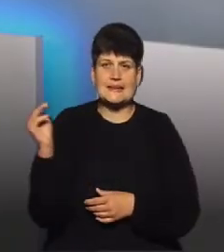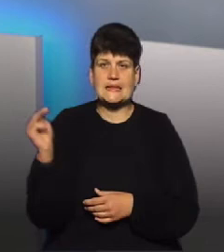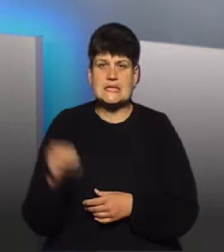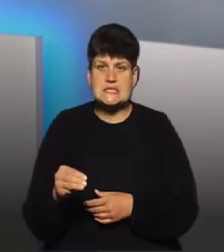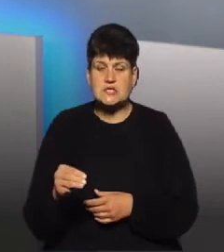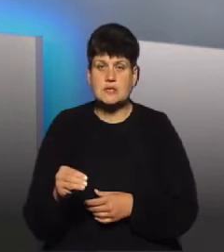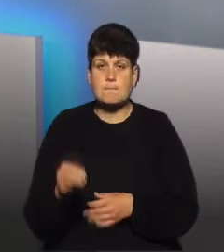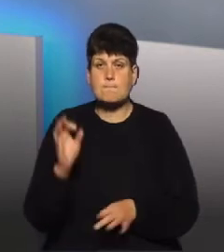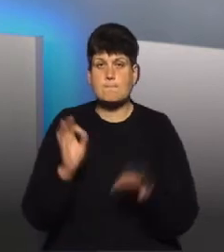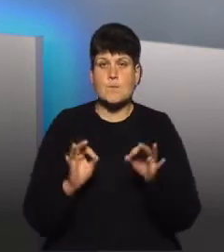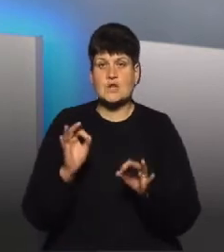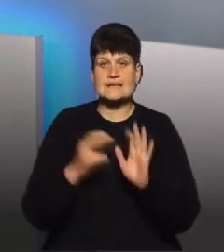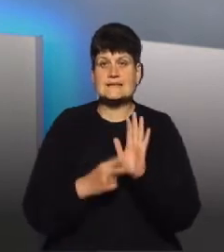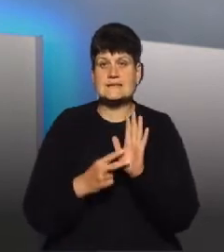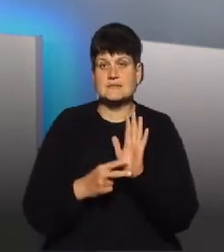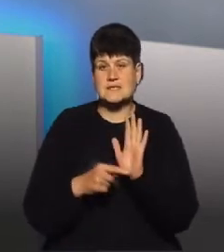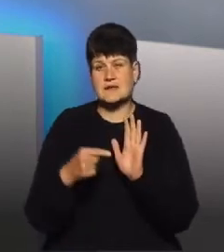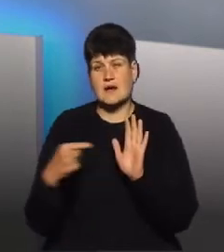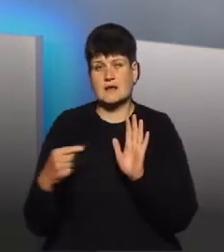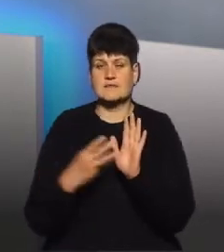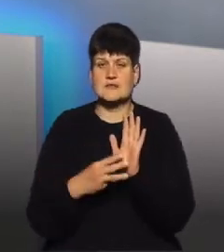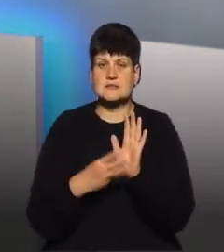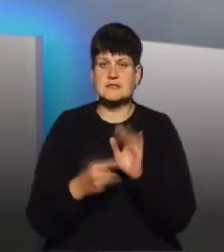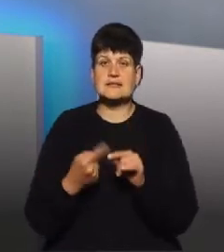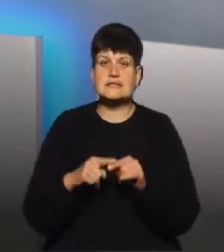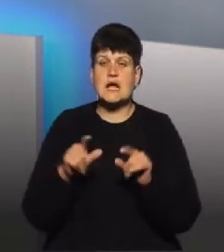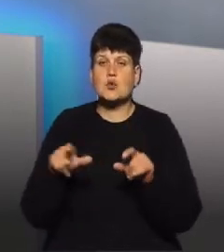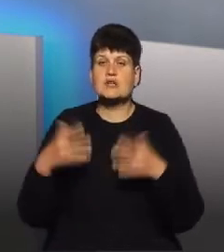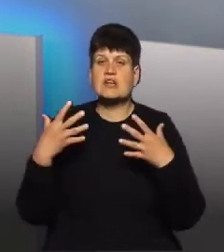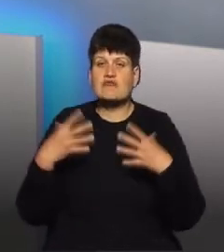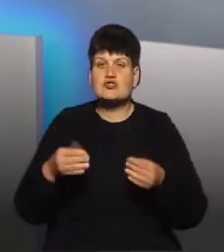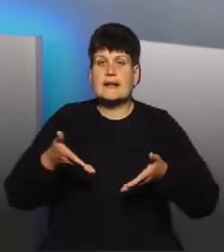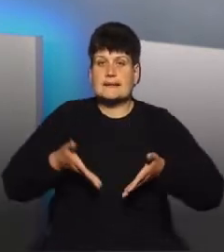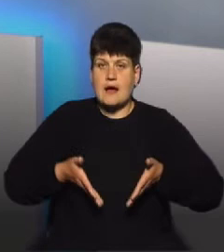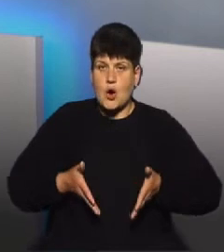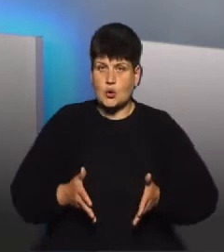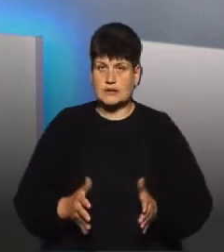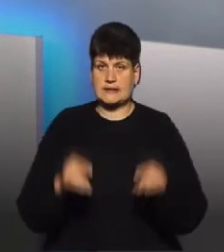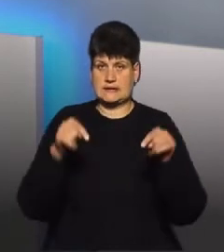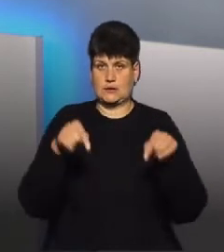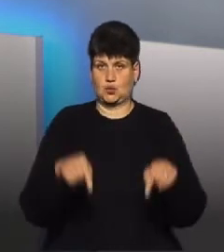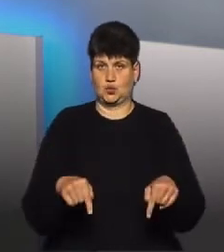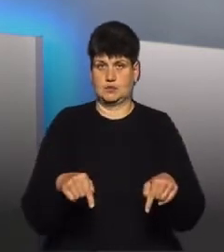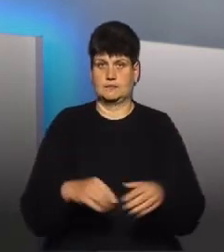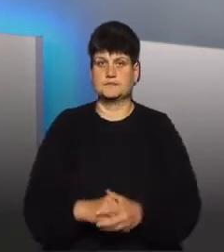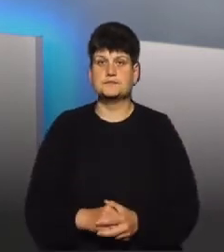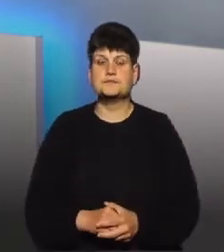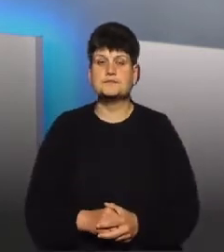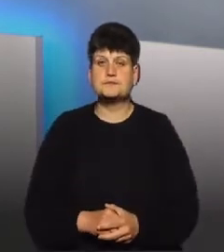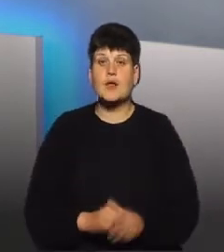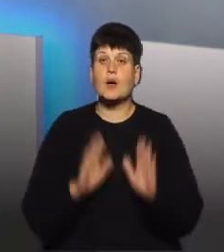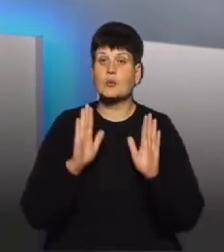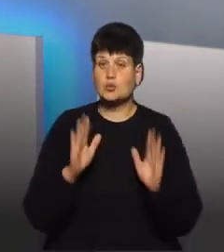процентів 70-80 – це люди, уже які народилися тут. Значить, будемо говорити про